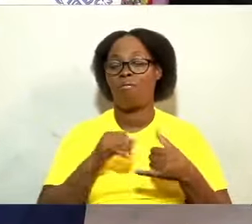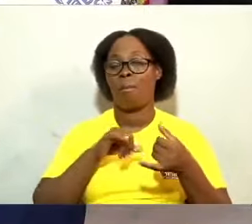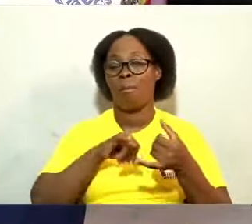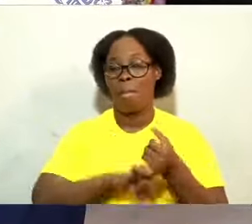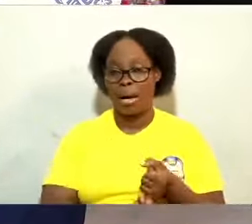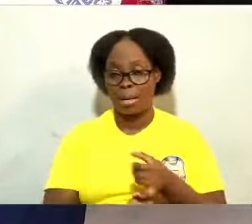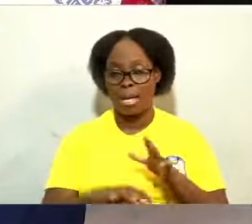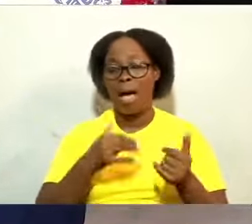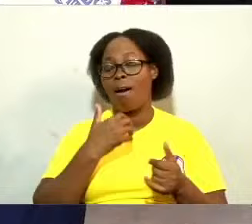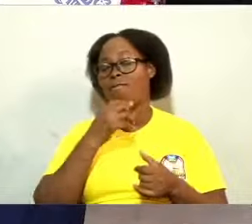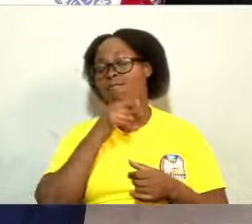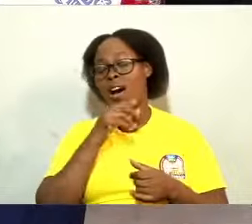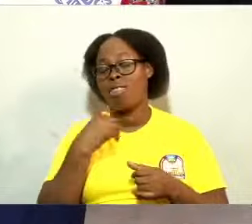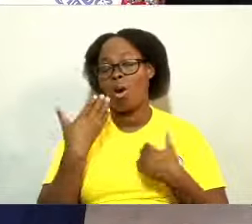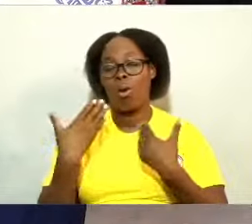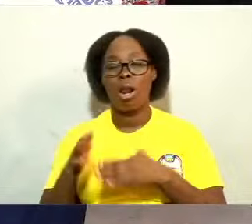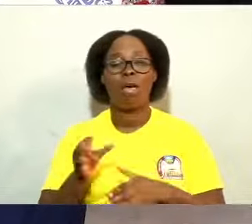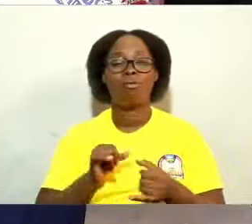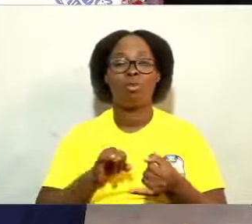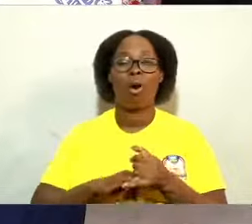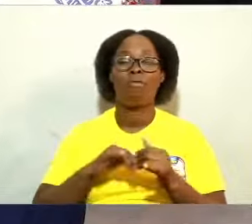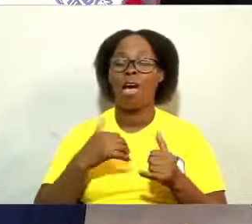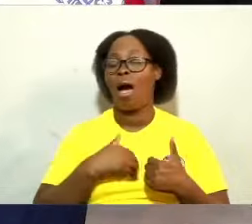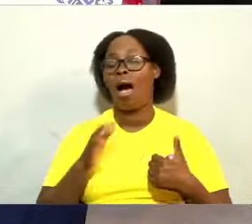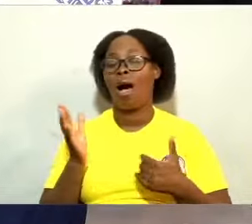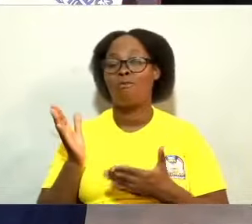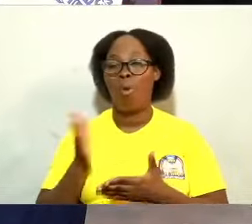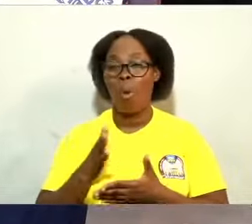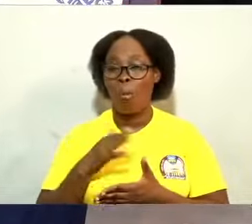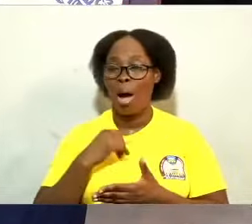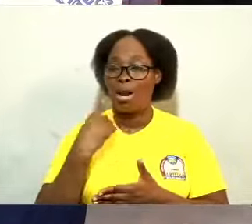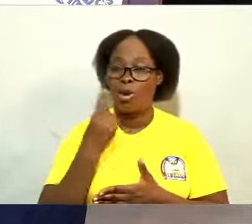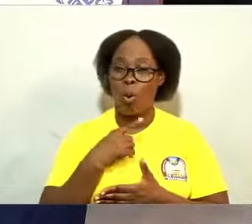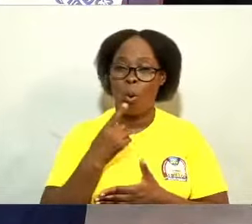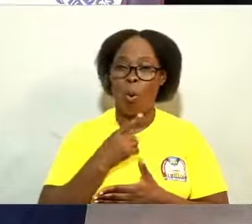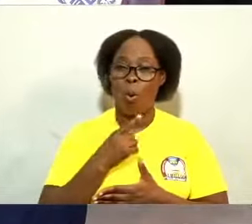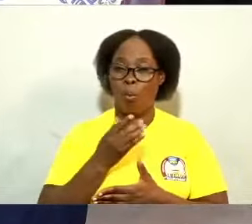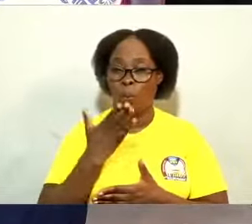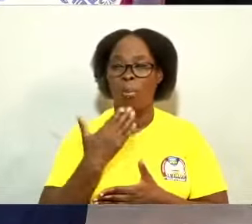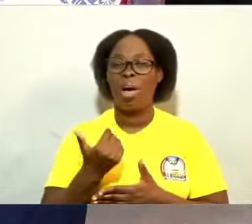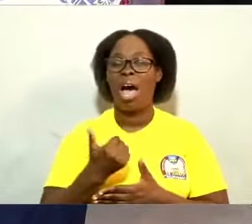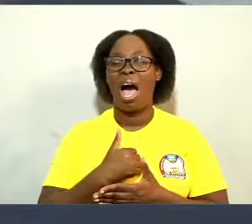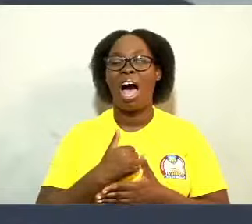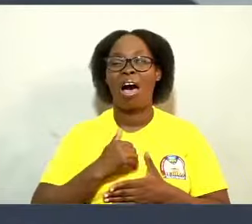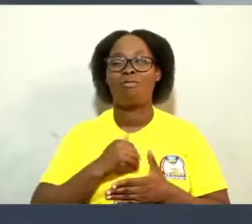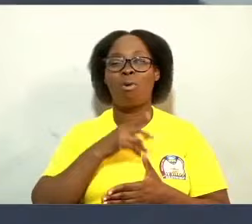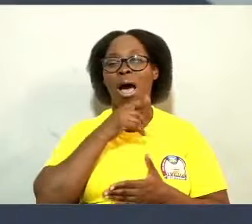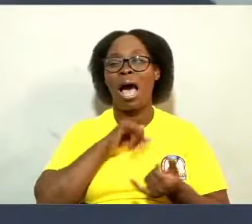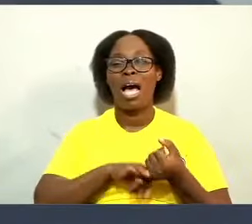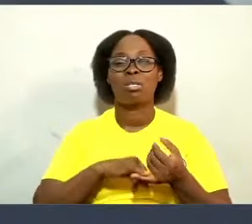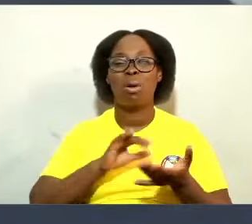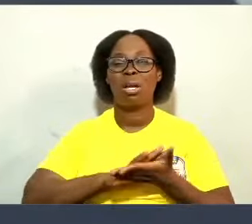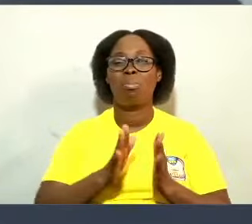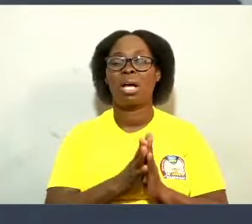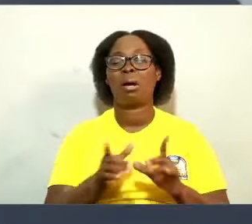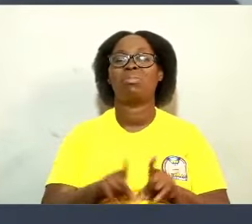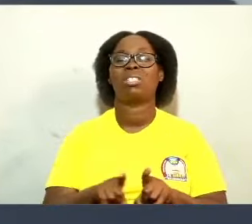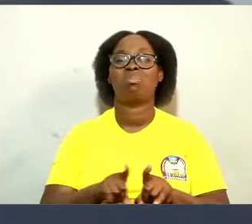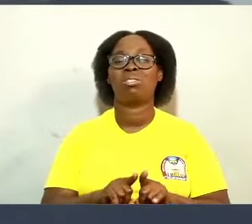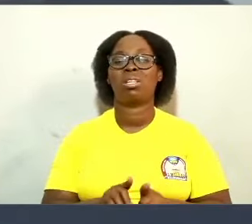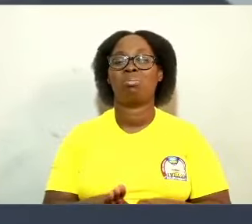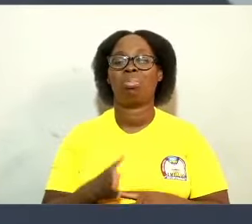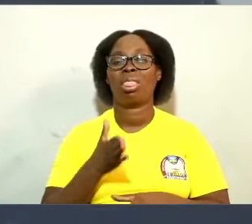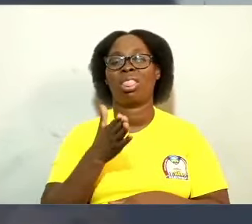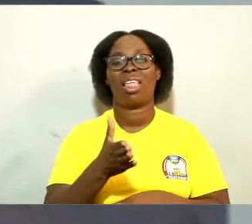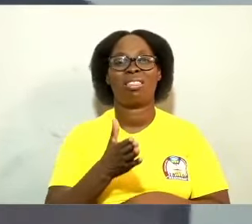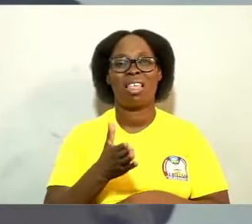kuna baba ameacha mke, kuna mama ameweka madawa, mume wake amekuwa kama zezeta,